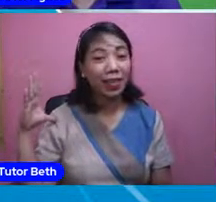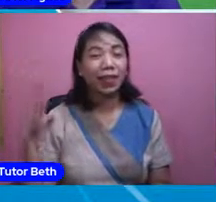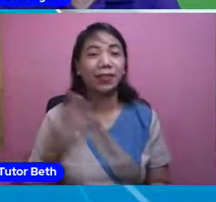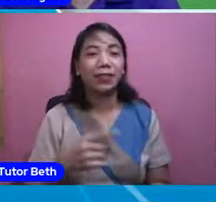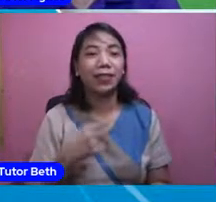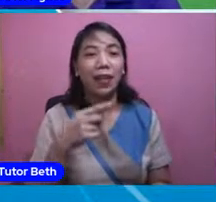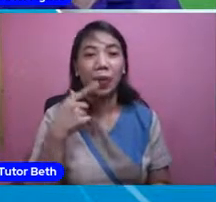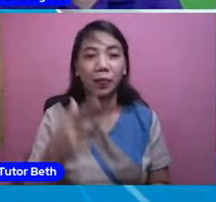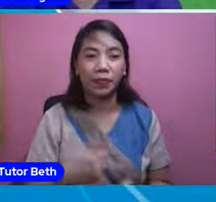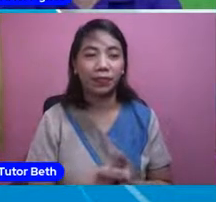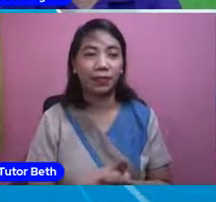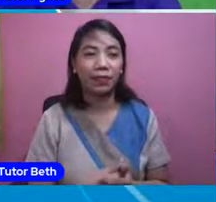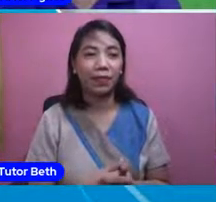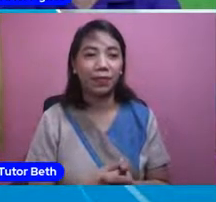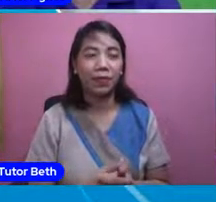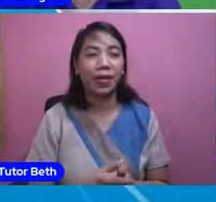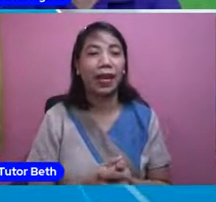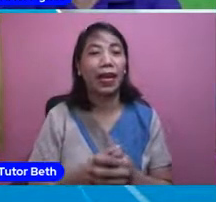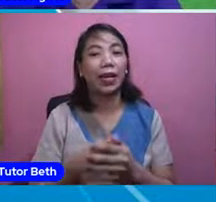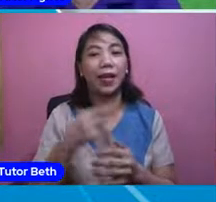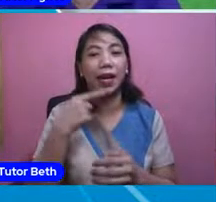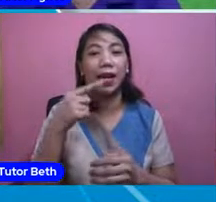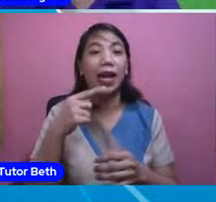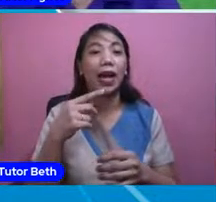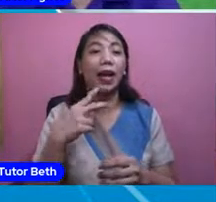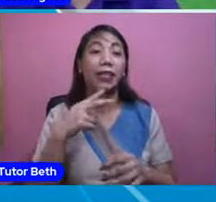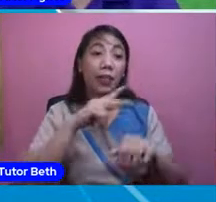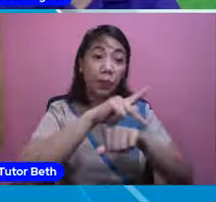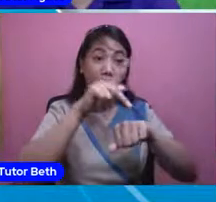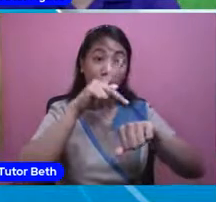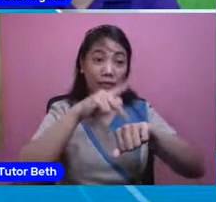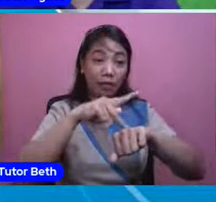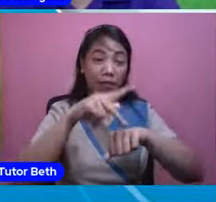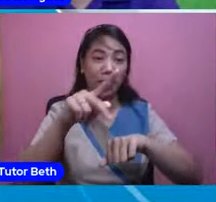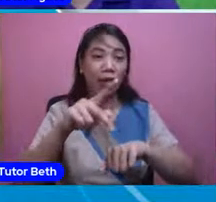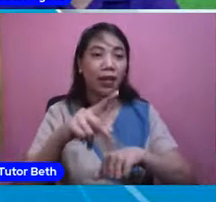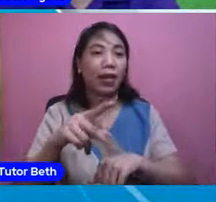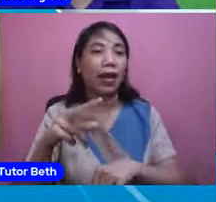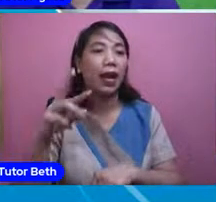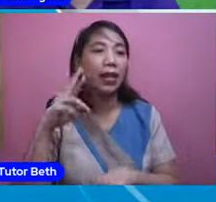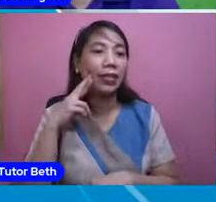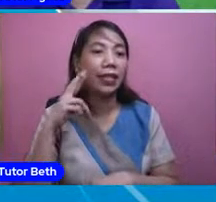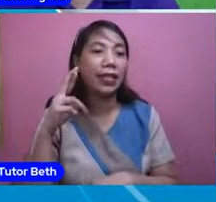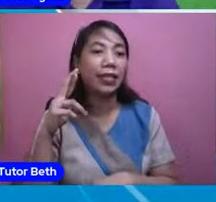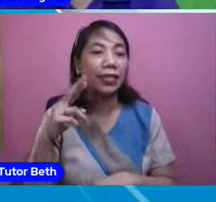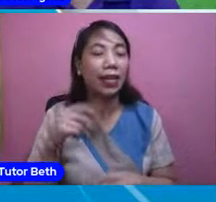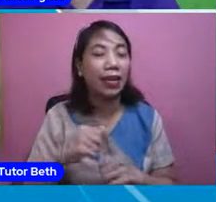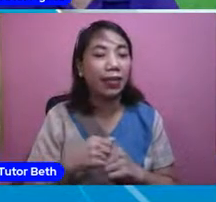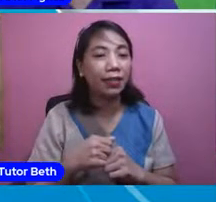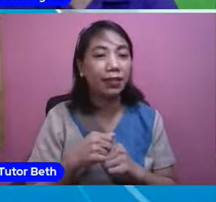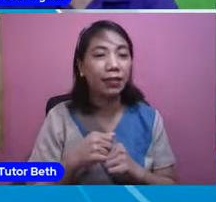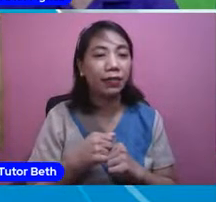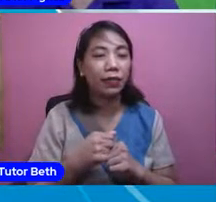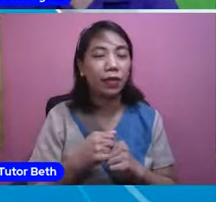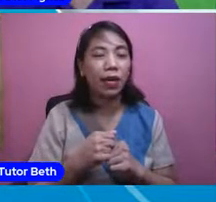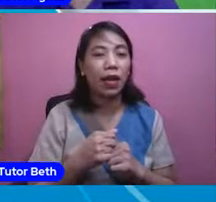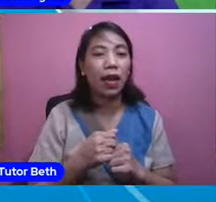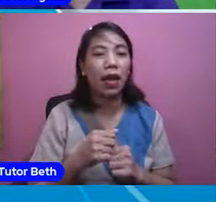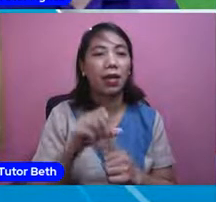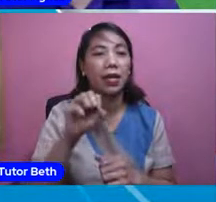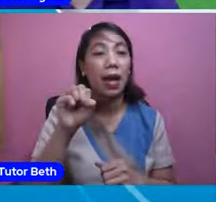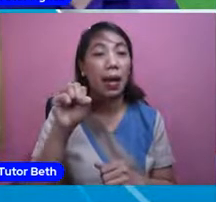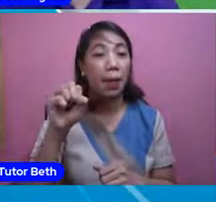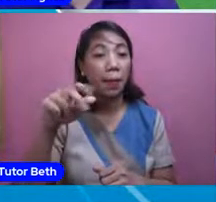butihing principal, si Dr. Rizalina Millebo. At sa aming butihing ped supervisor, si Dr.